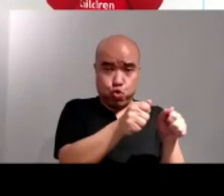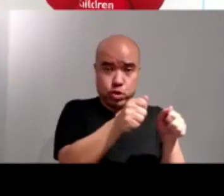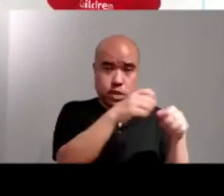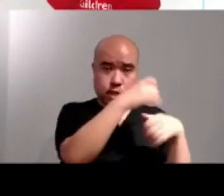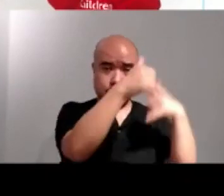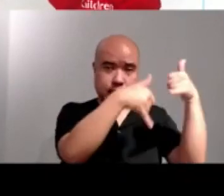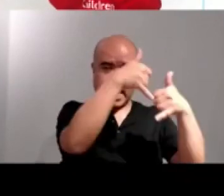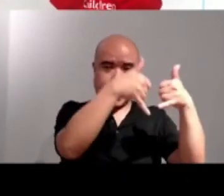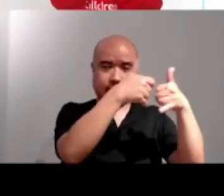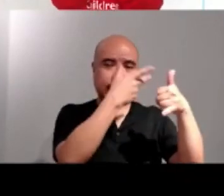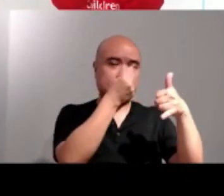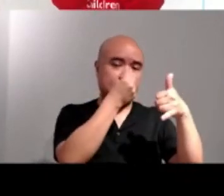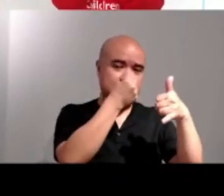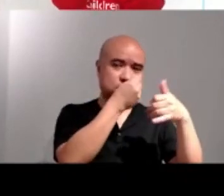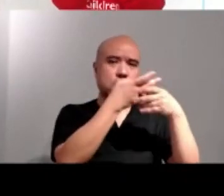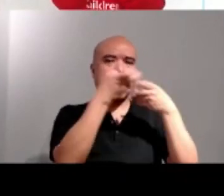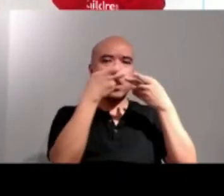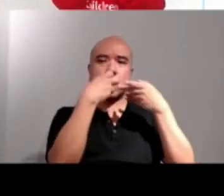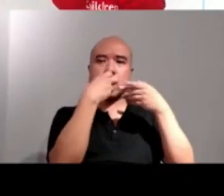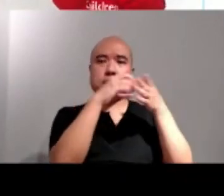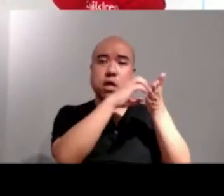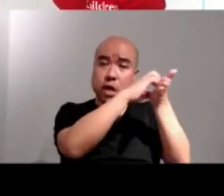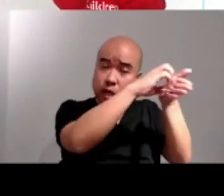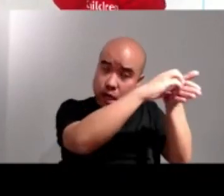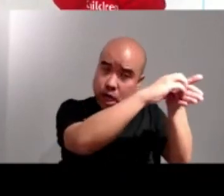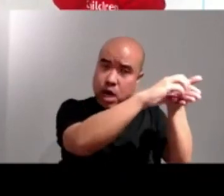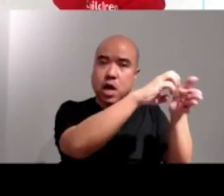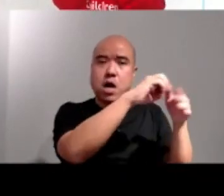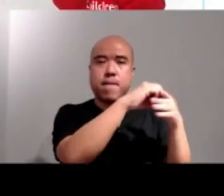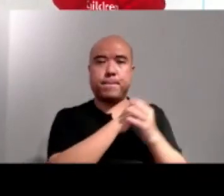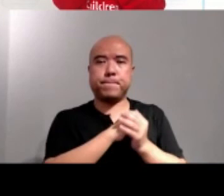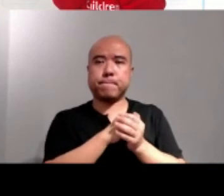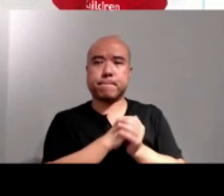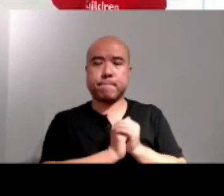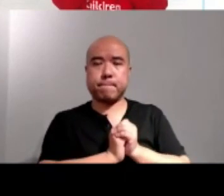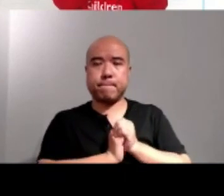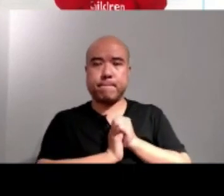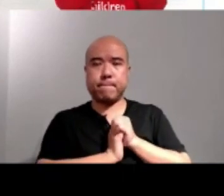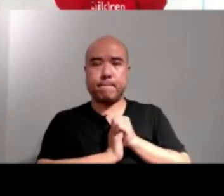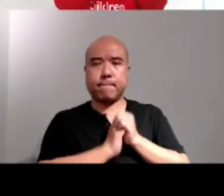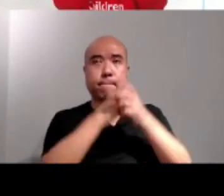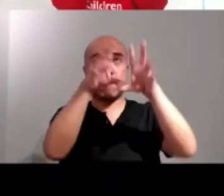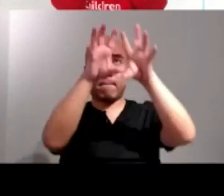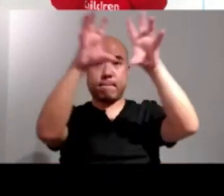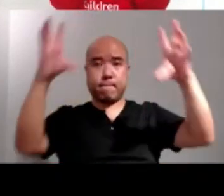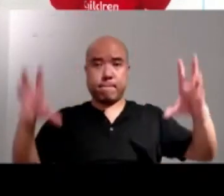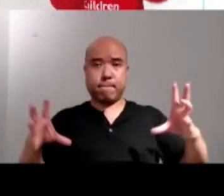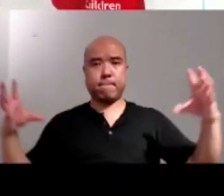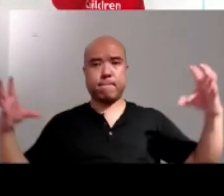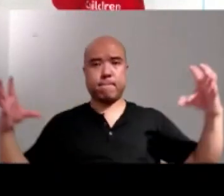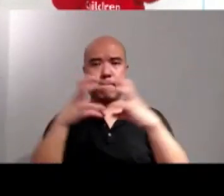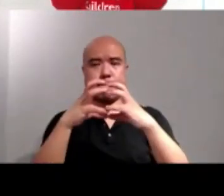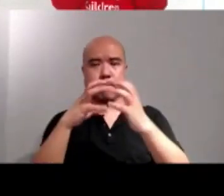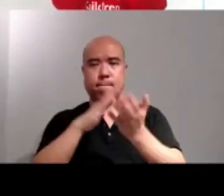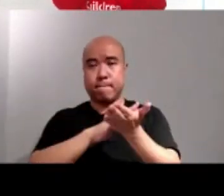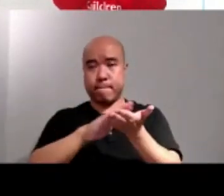较有趣嘅词汇嘅。咁9段微广播剧咧，其实可以组成一个大嘅校园故事啦。咁你哋就要善